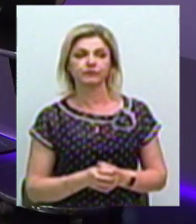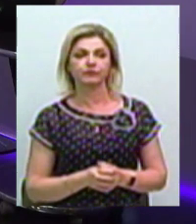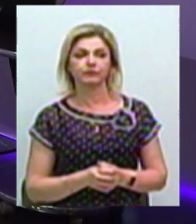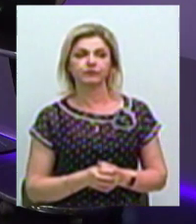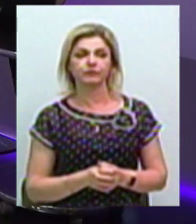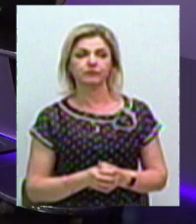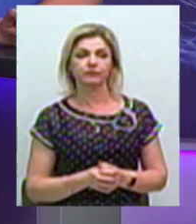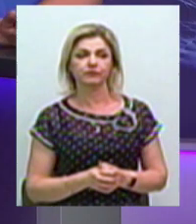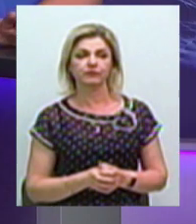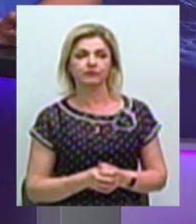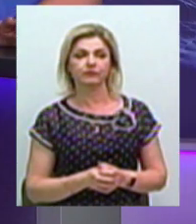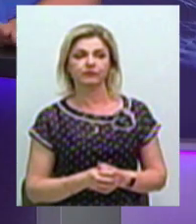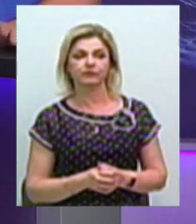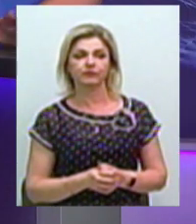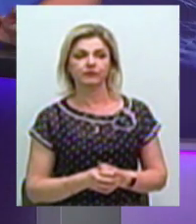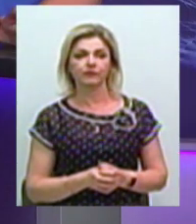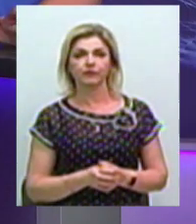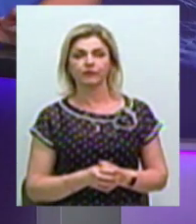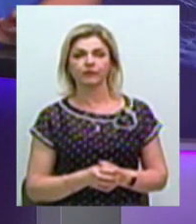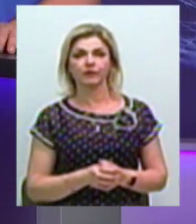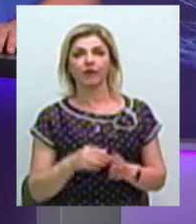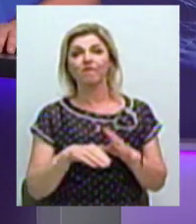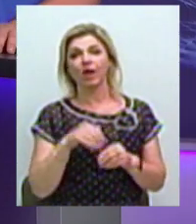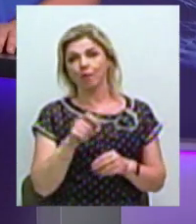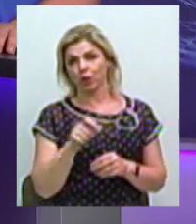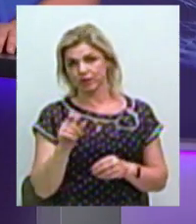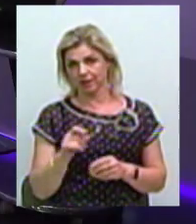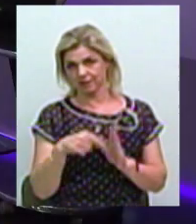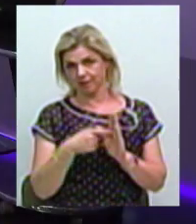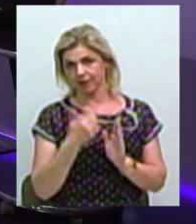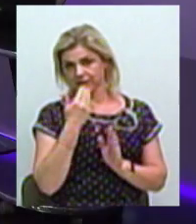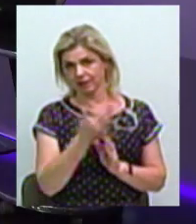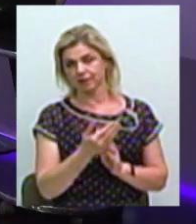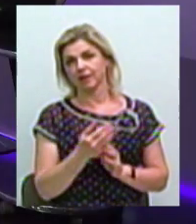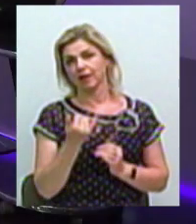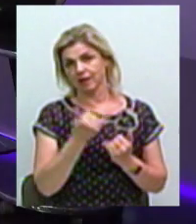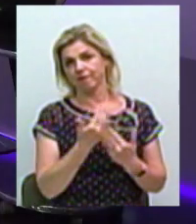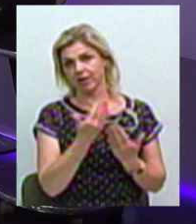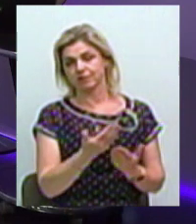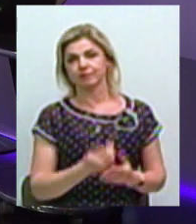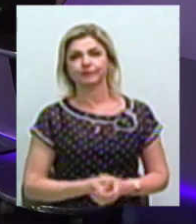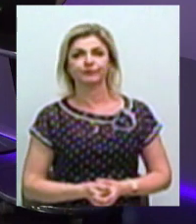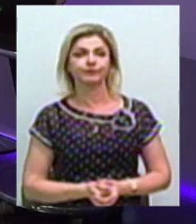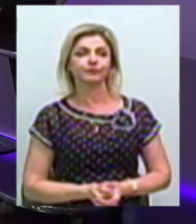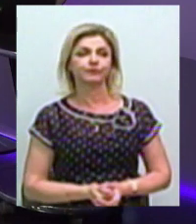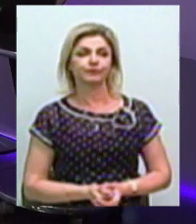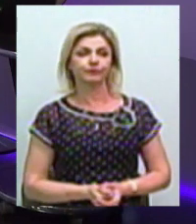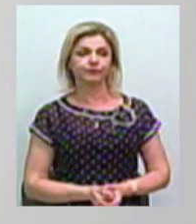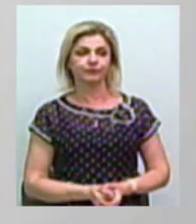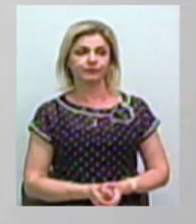ставити вже городяни, виборці. Тож, запитання для пана Володимира. Yeah. Будь ласка,